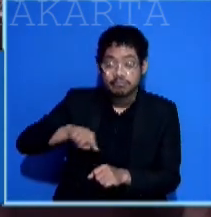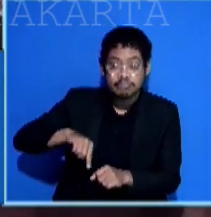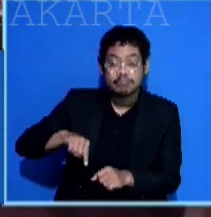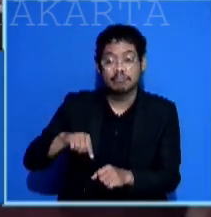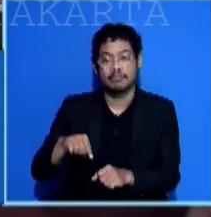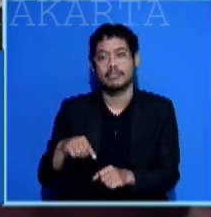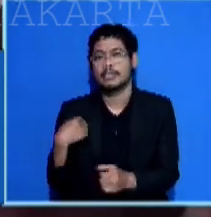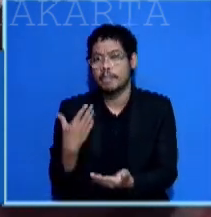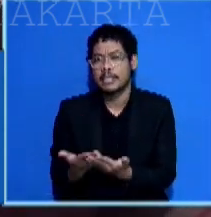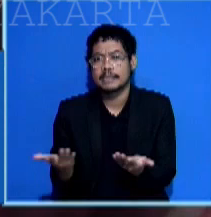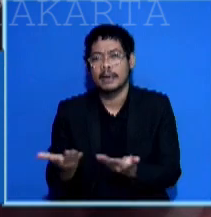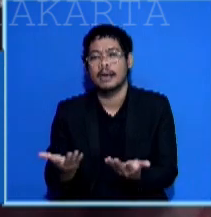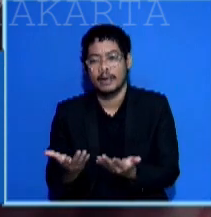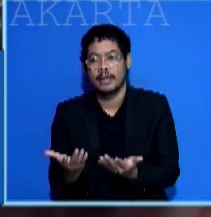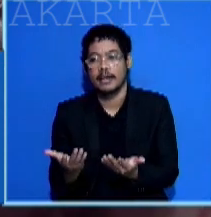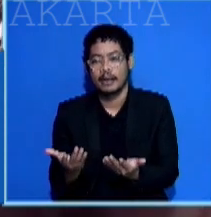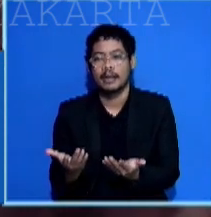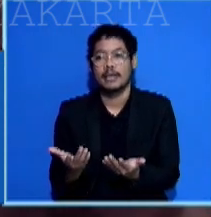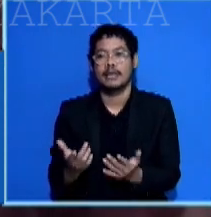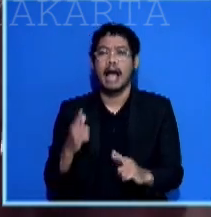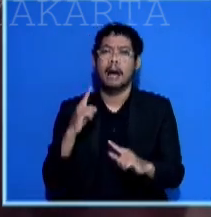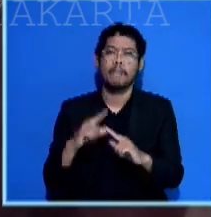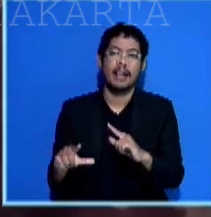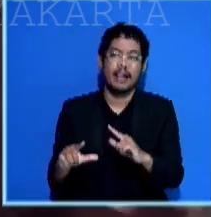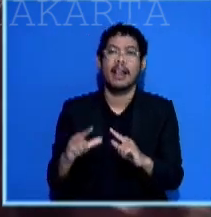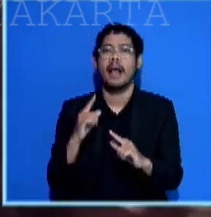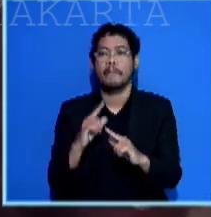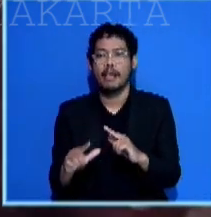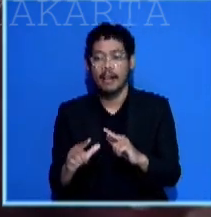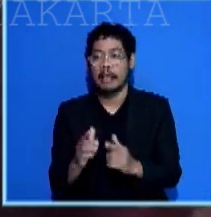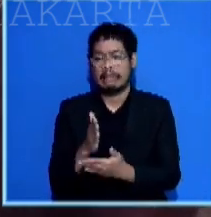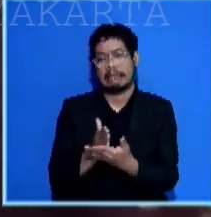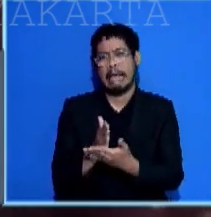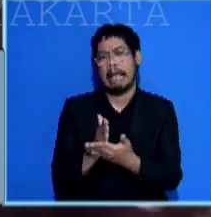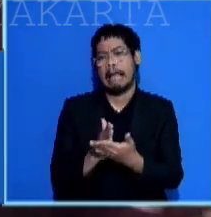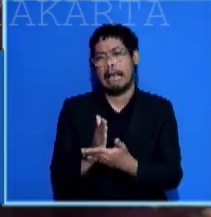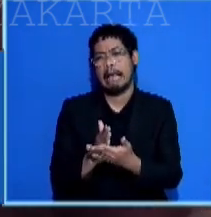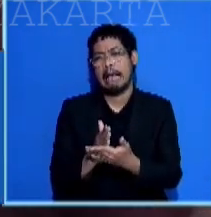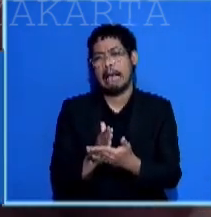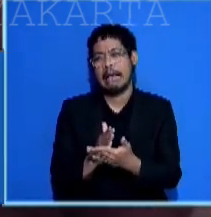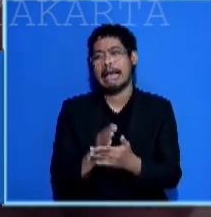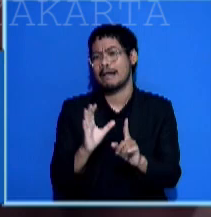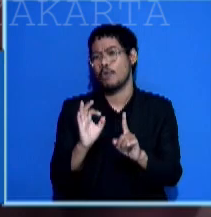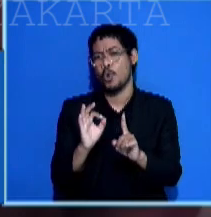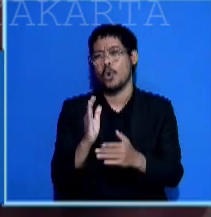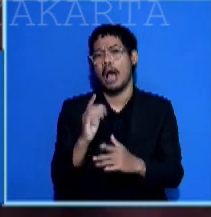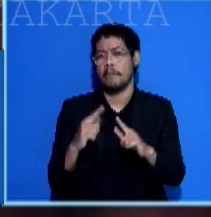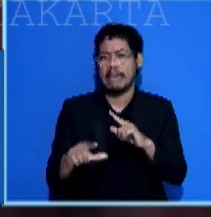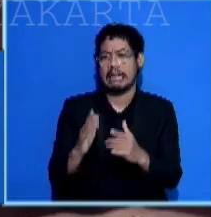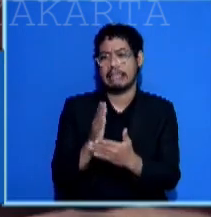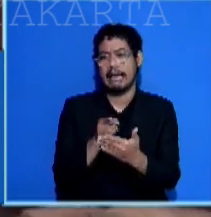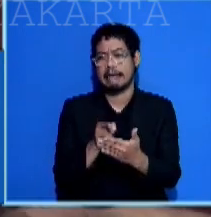eh April April pertengahan dan tanggal 20 April itu memang